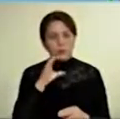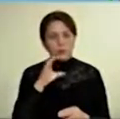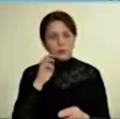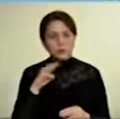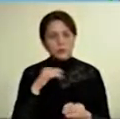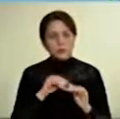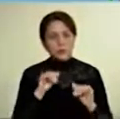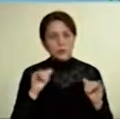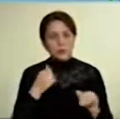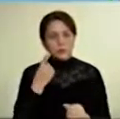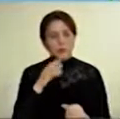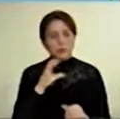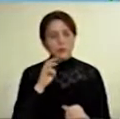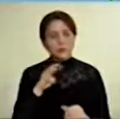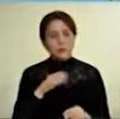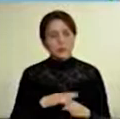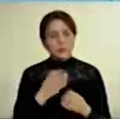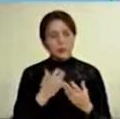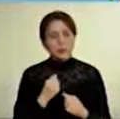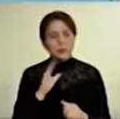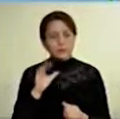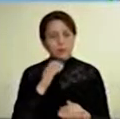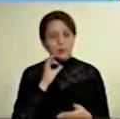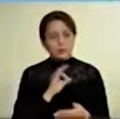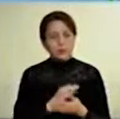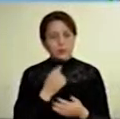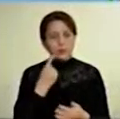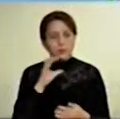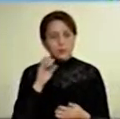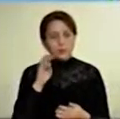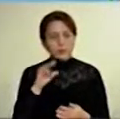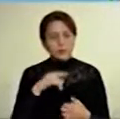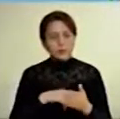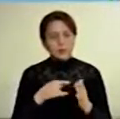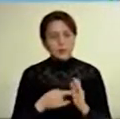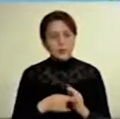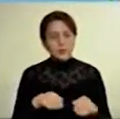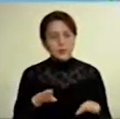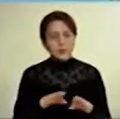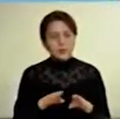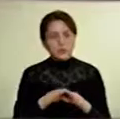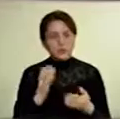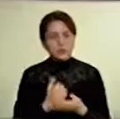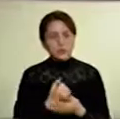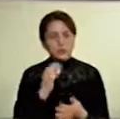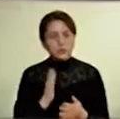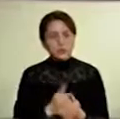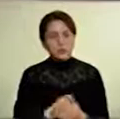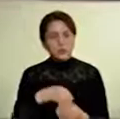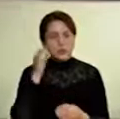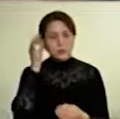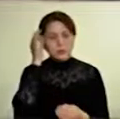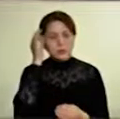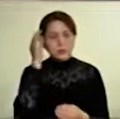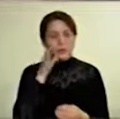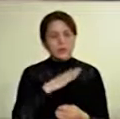ko'paytirilgan 1 santimetr deb olardik va javob 1 santimetr kvadratga tengligi kelib chiqar edi. Yodingizga